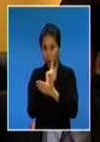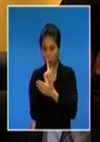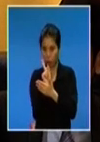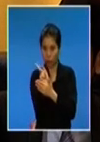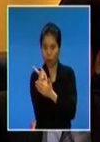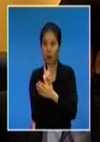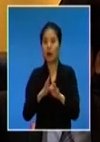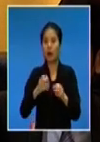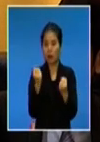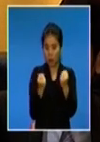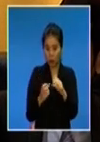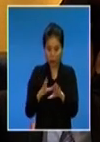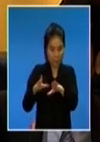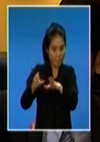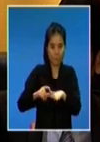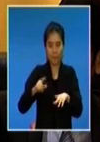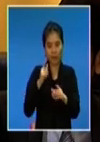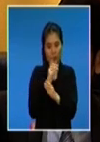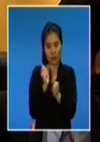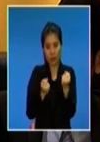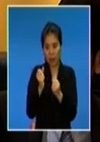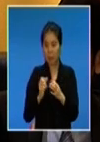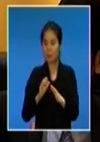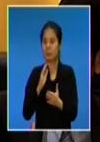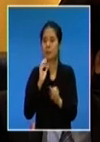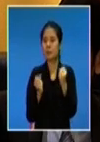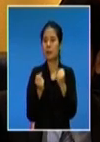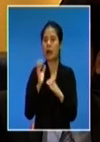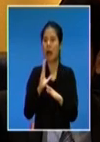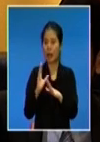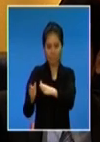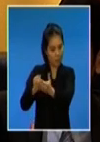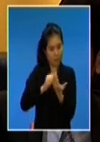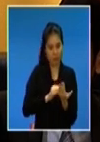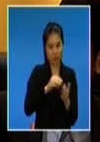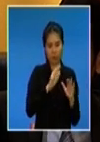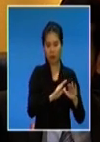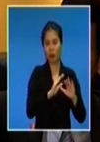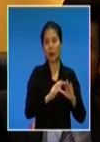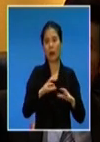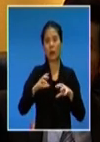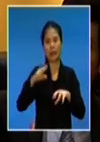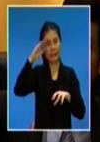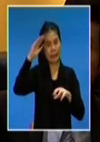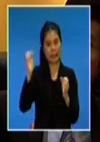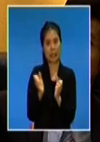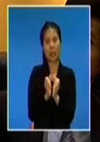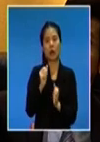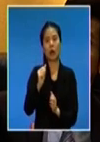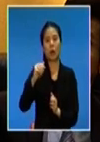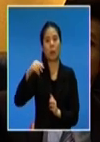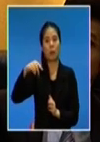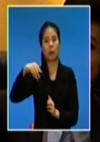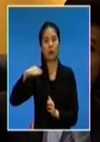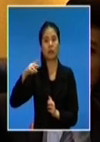าเก็บไว้อะไรแบบเนี้ยได้นะครับก็เรียนว่าทั้งปีนะครับเรื่องอบจ.ที่ปฏิบัติได้ผลเรียนแล้วนะครับบังคับใช้กฎหม